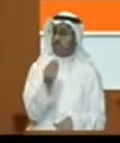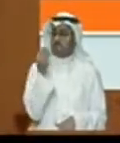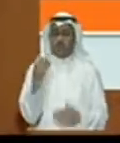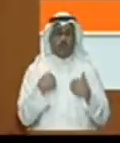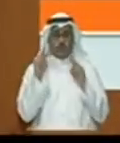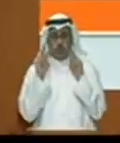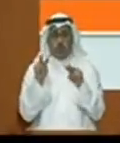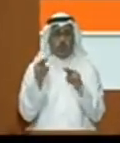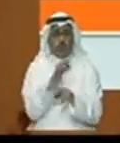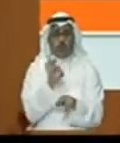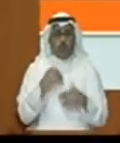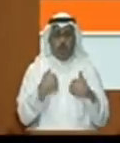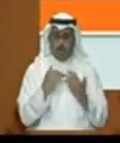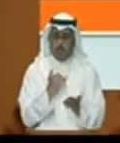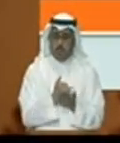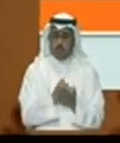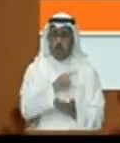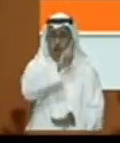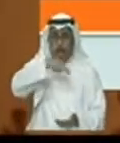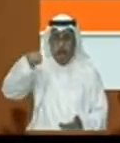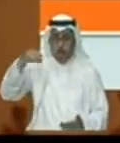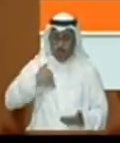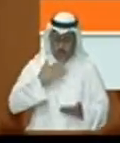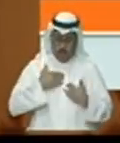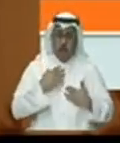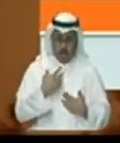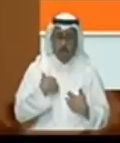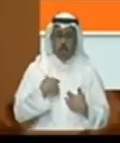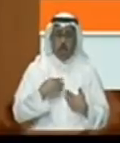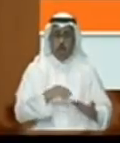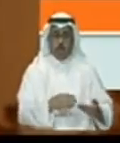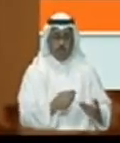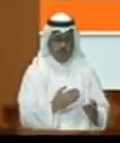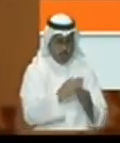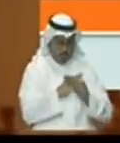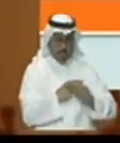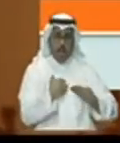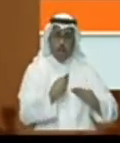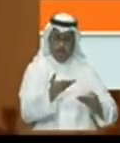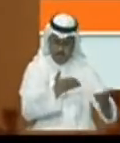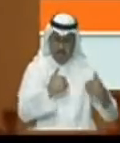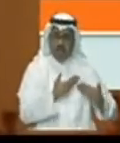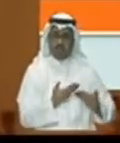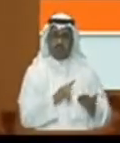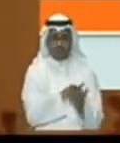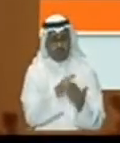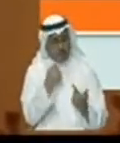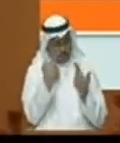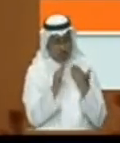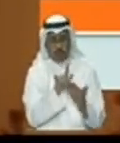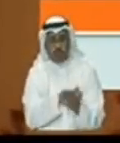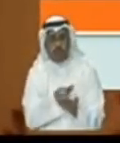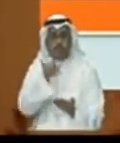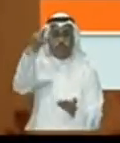لتمثيل النرويج، فإحنا لما جاتنا دعوة في هذا المكان